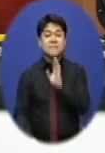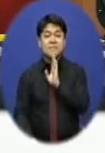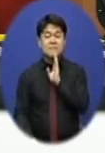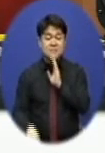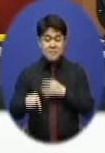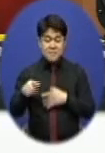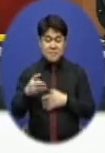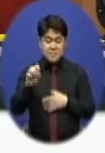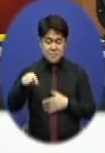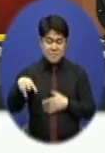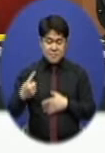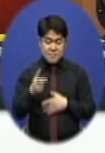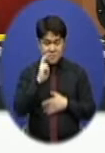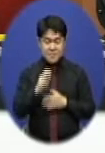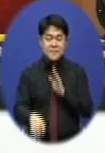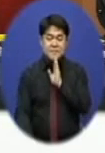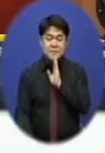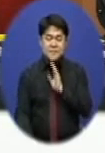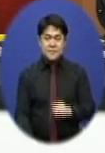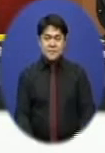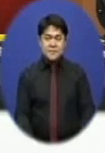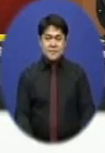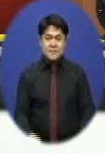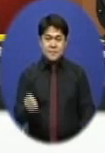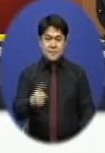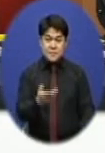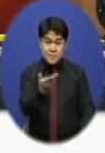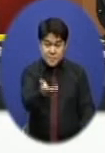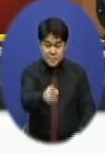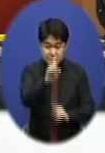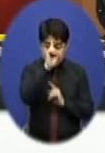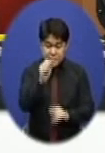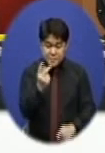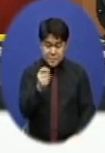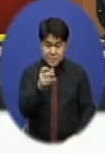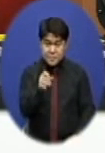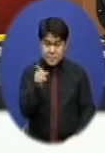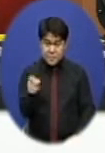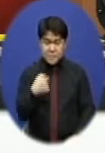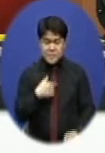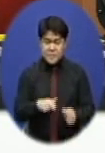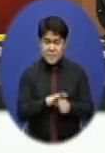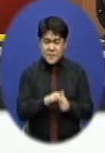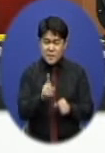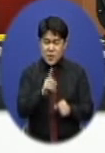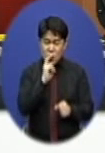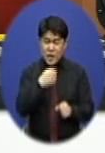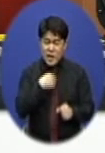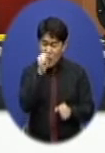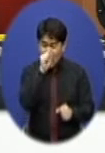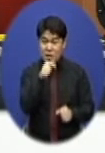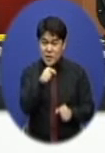네. 그 노래가 이효정 씨가 그 이현 씨 내 사랑 지금 어딜 참 좋아한디. 맞아요.